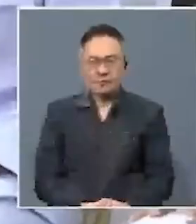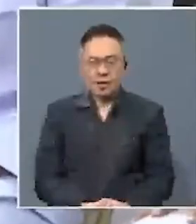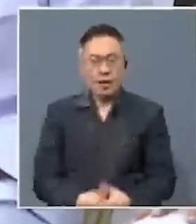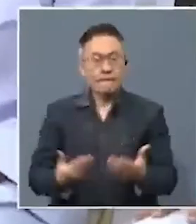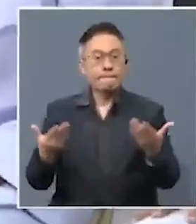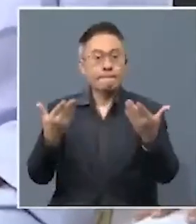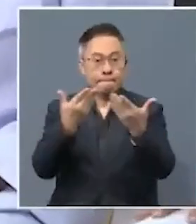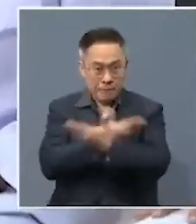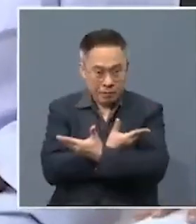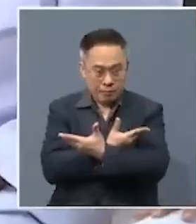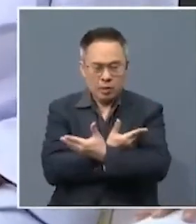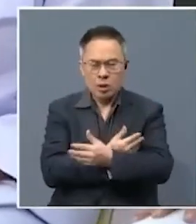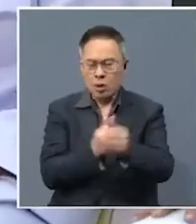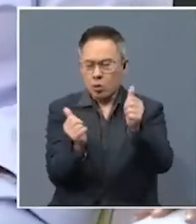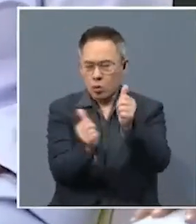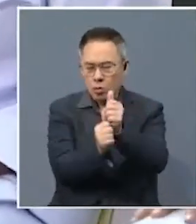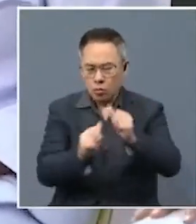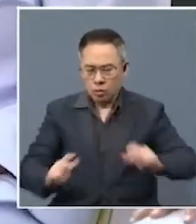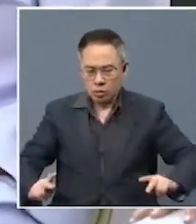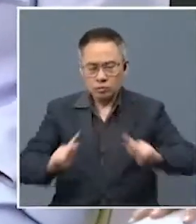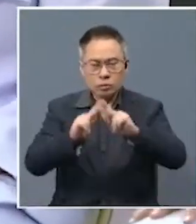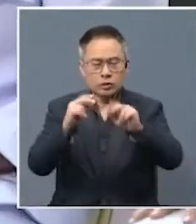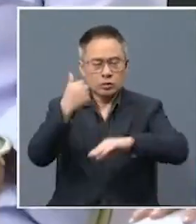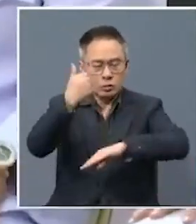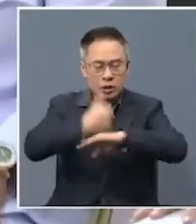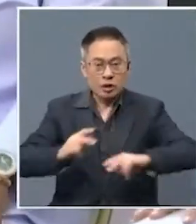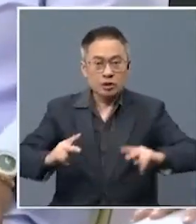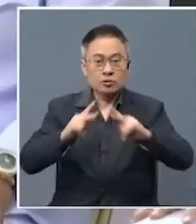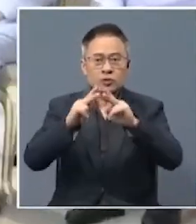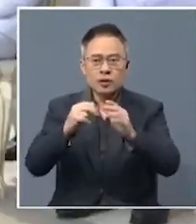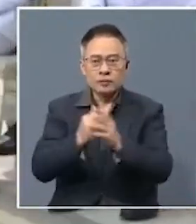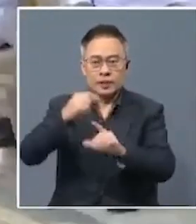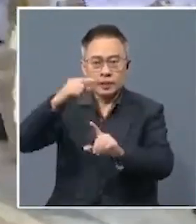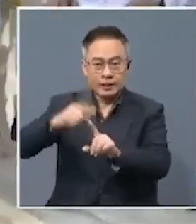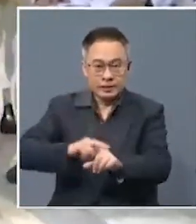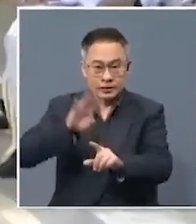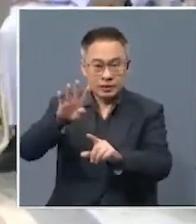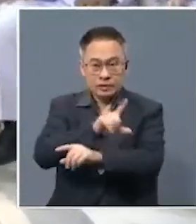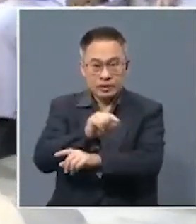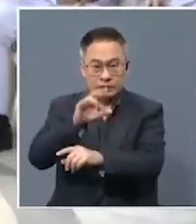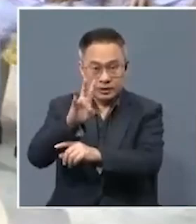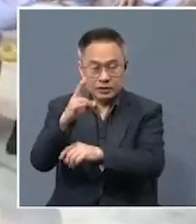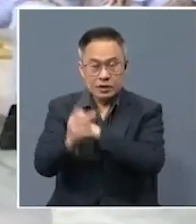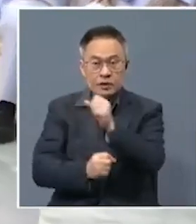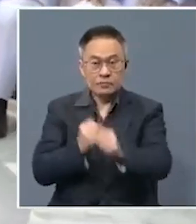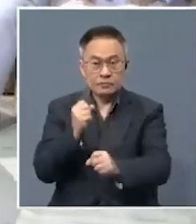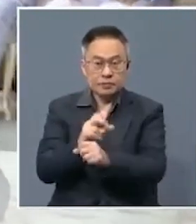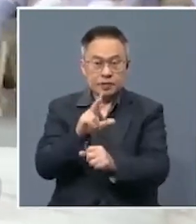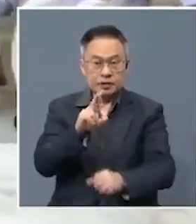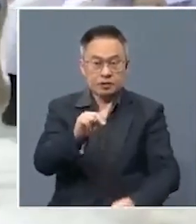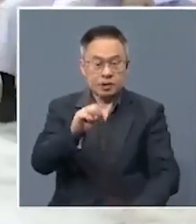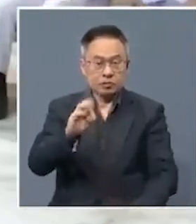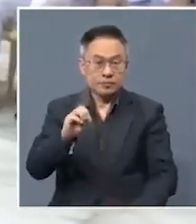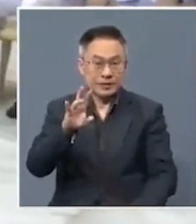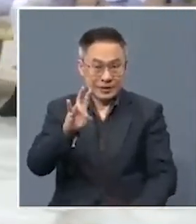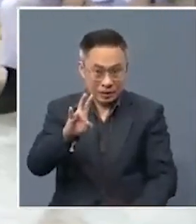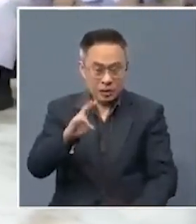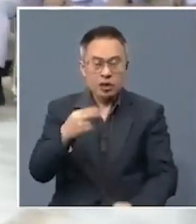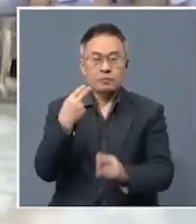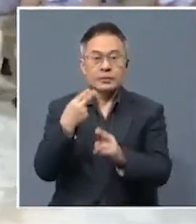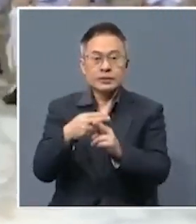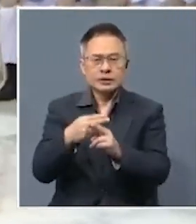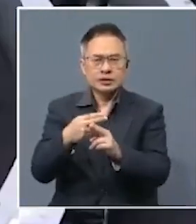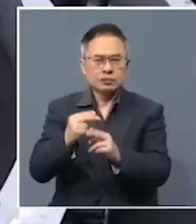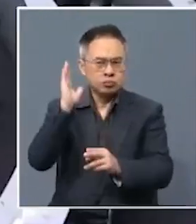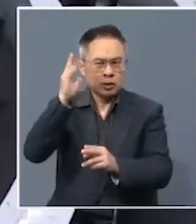การปรับคณะรัฐมนตรีโดยเสนอแต่งตั้งนายพิชิตชื่นบานดำรงตำแหน่งรัฐมนตรีประจำสำนักนายกรัฐมนตรีกลายเป็น